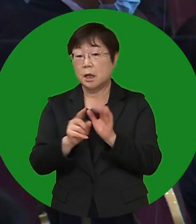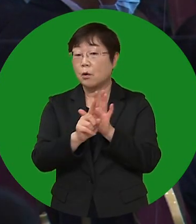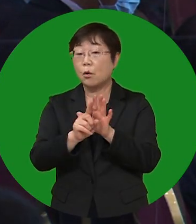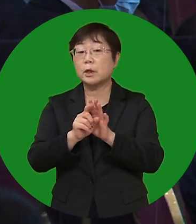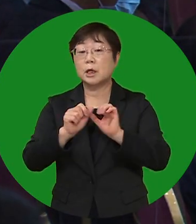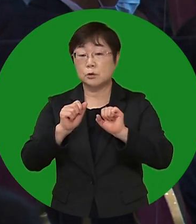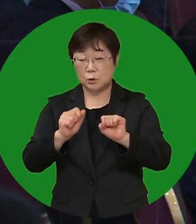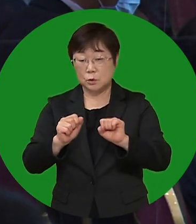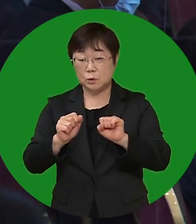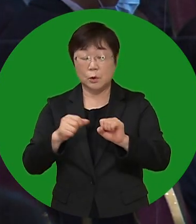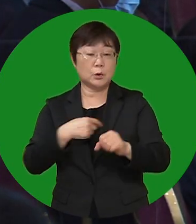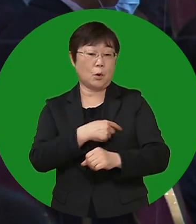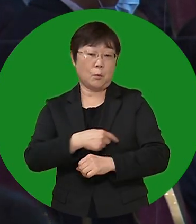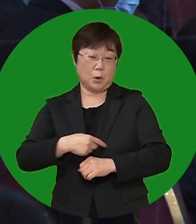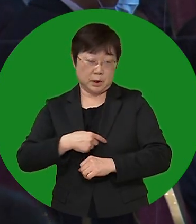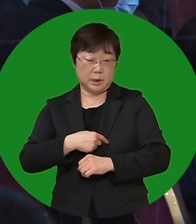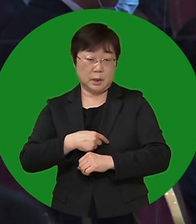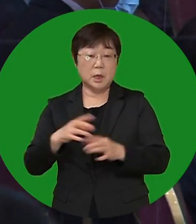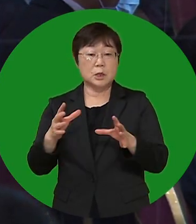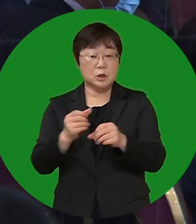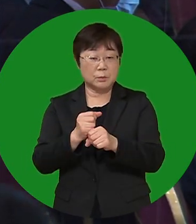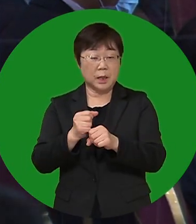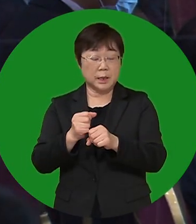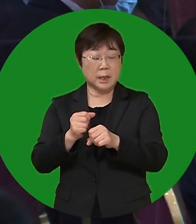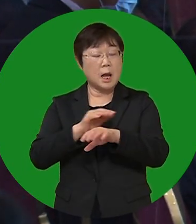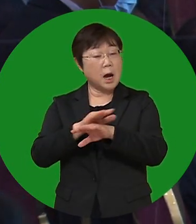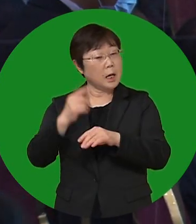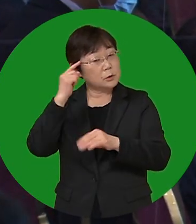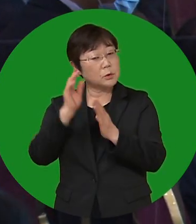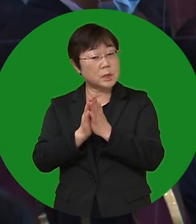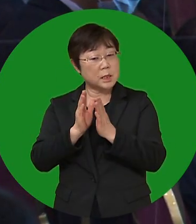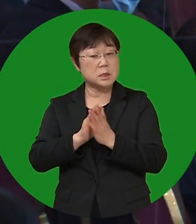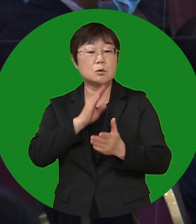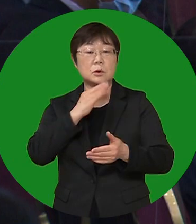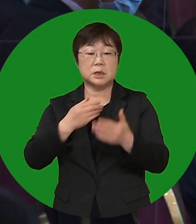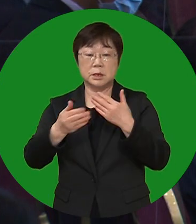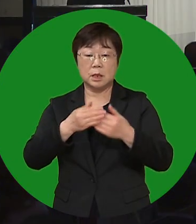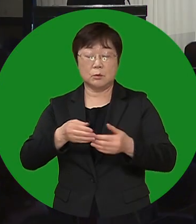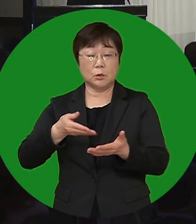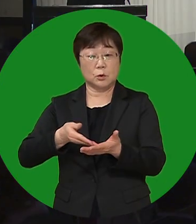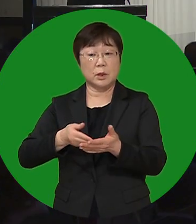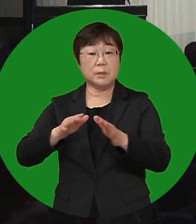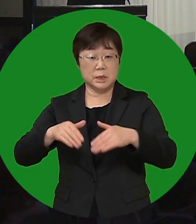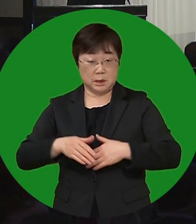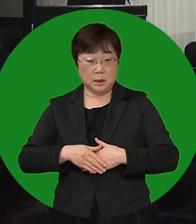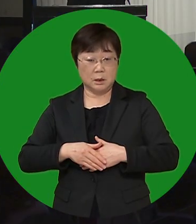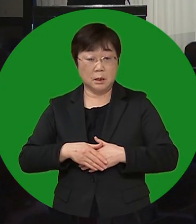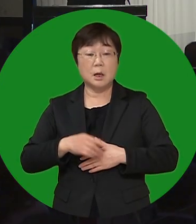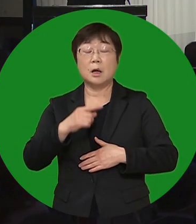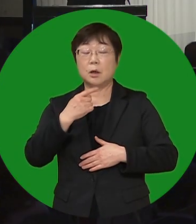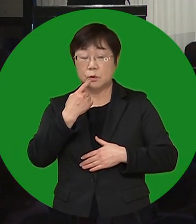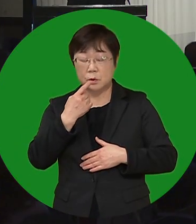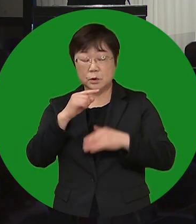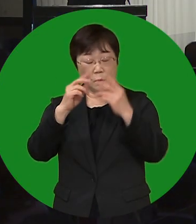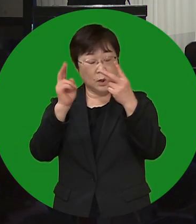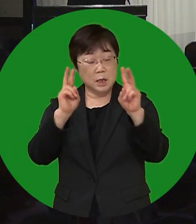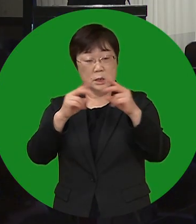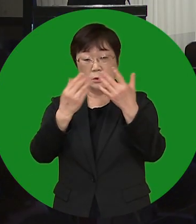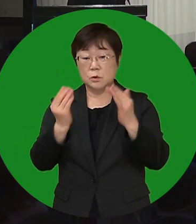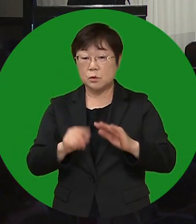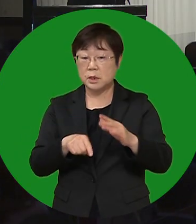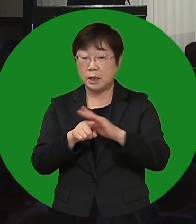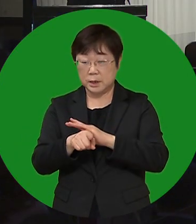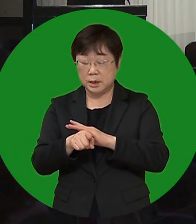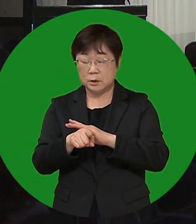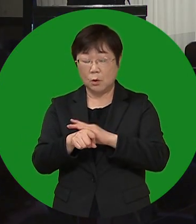に貢献するという思いつまりは愛の精神の実践を磨いていました当社の存在意義パーパスを今